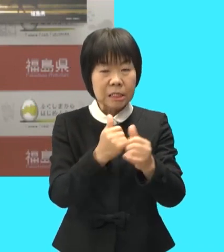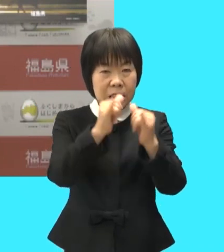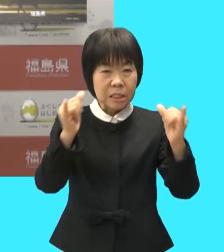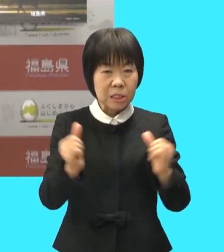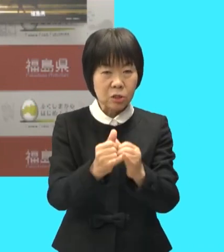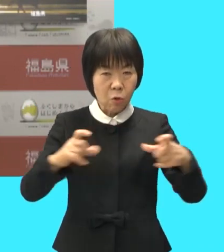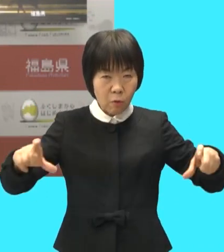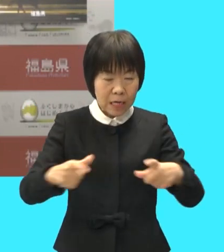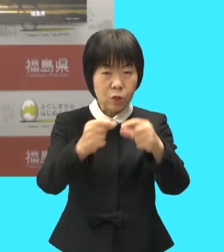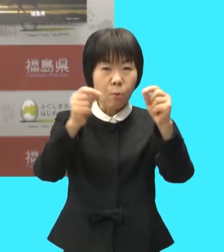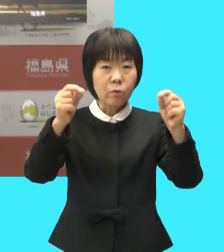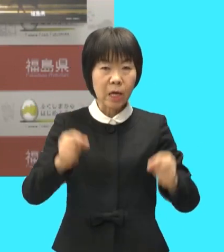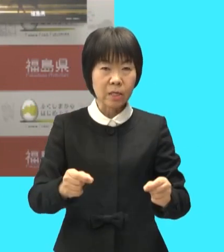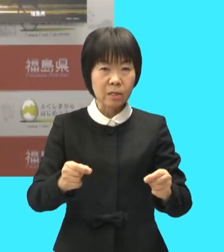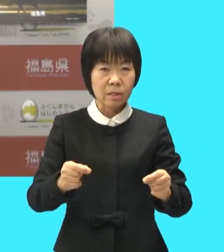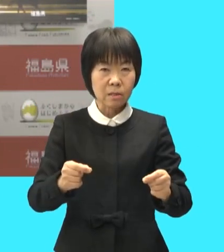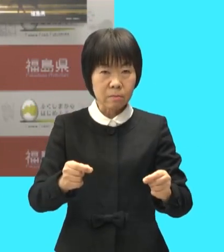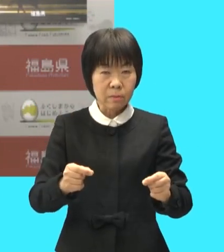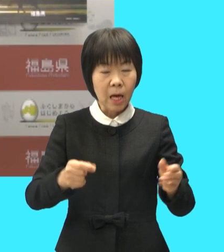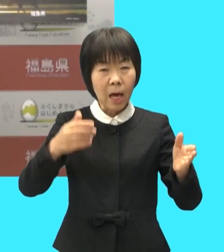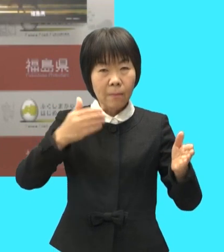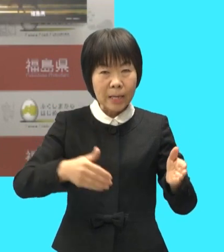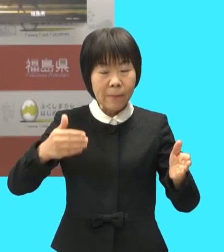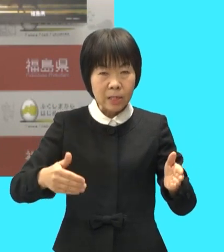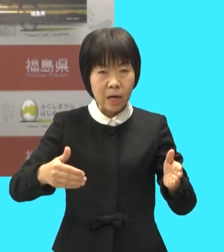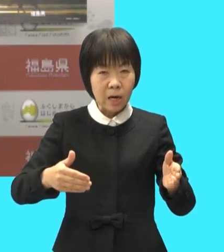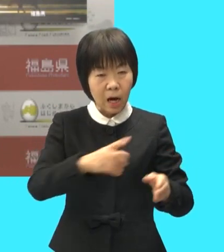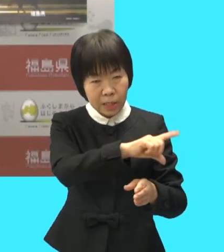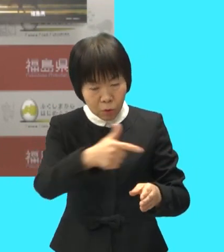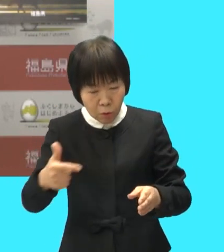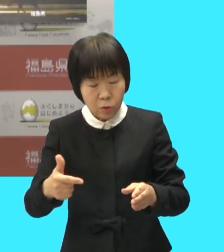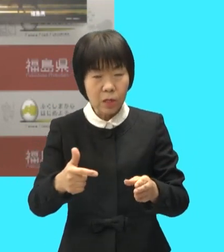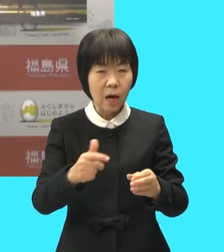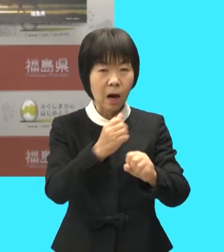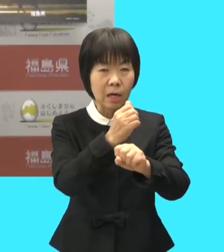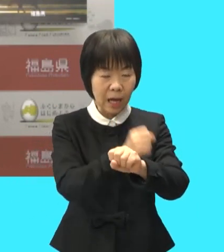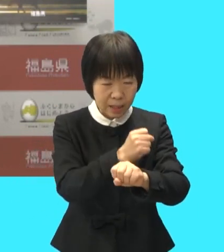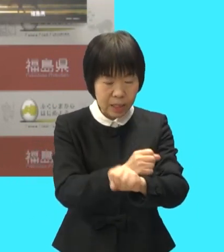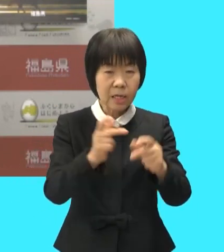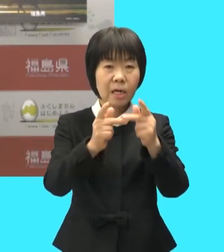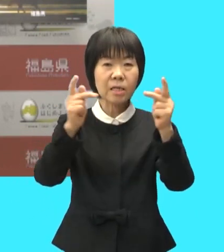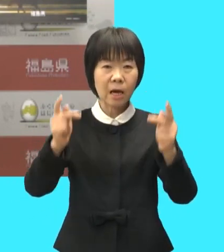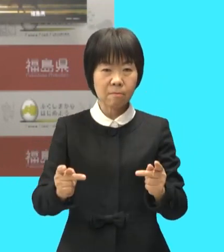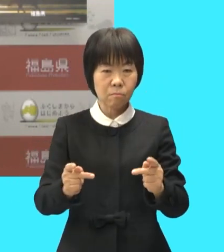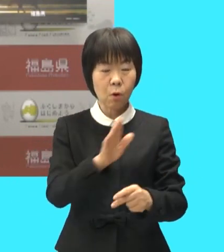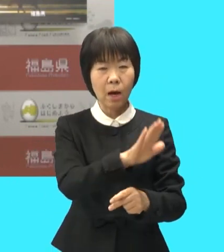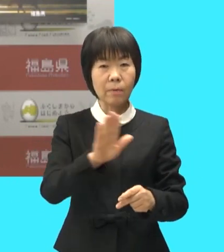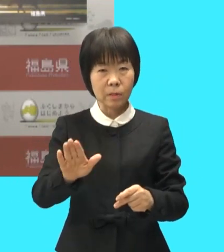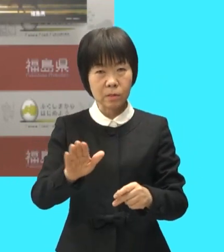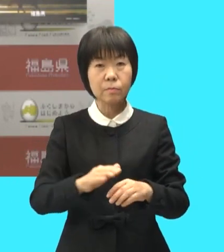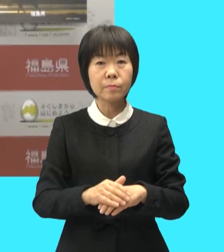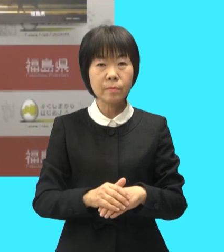問題との戦いなど、福島県は未だ様々な重い課題を抱えております